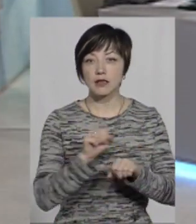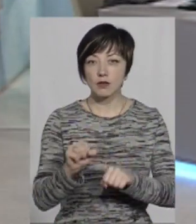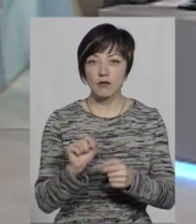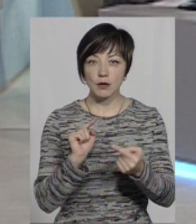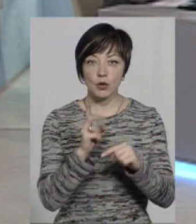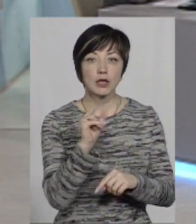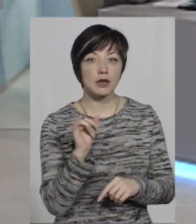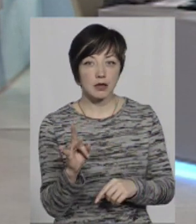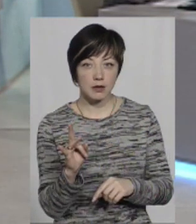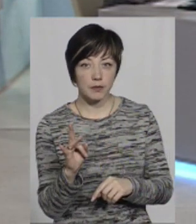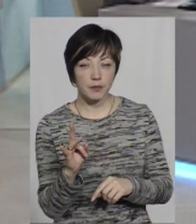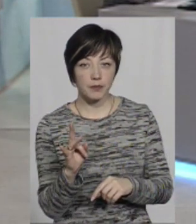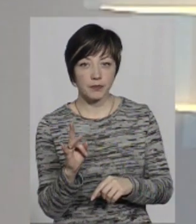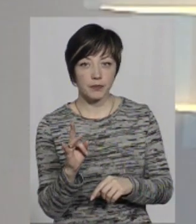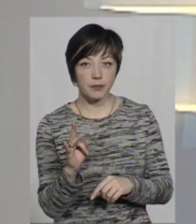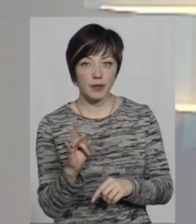проти кору,